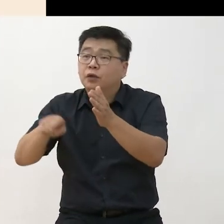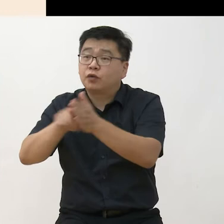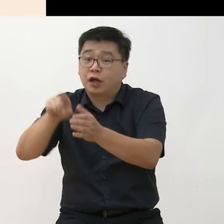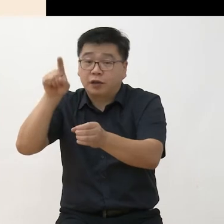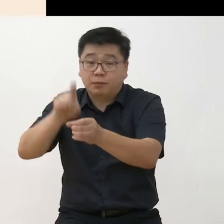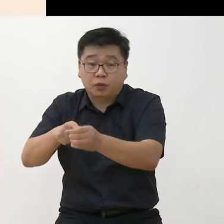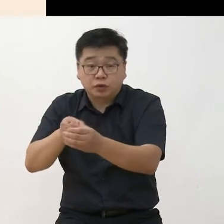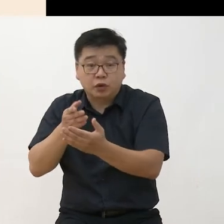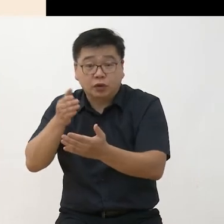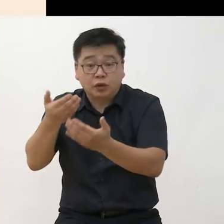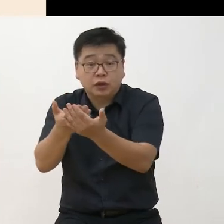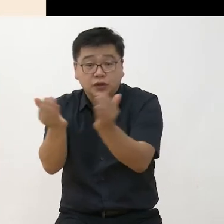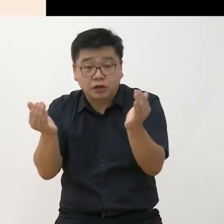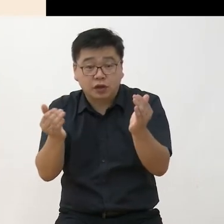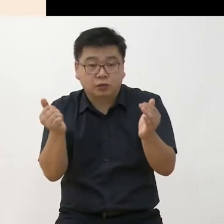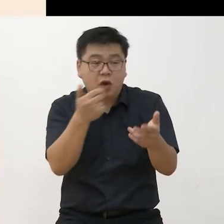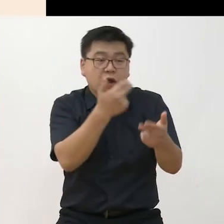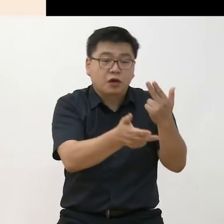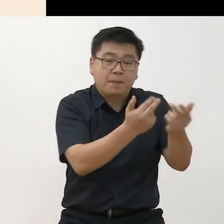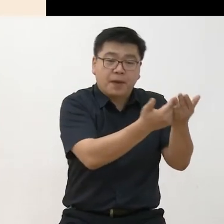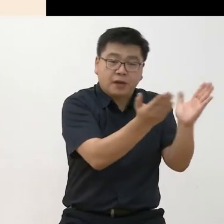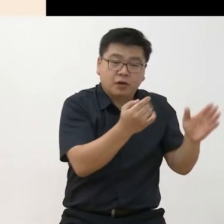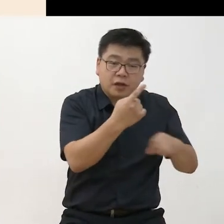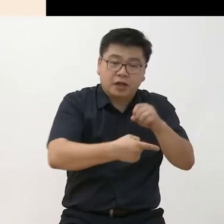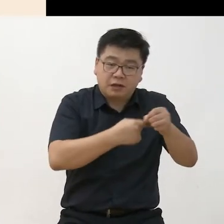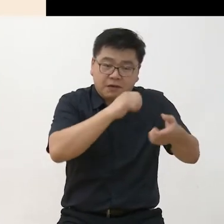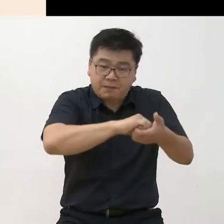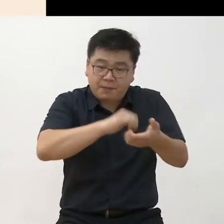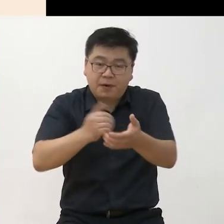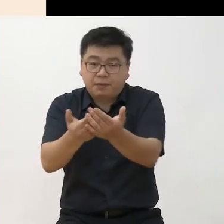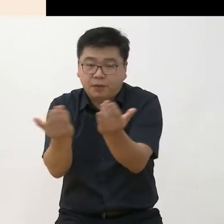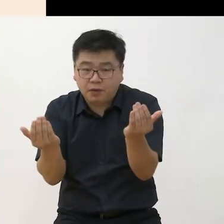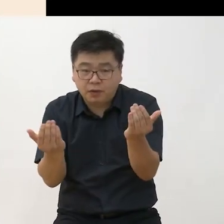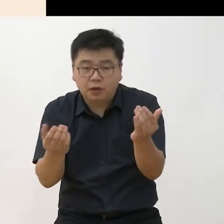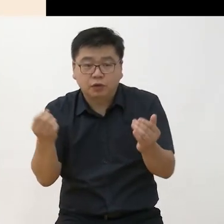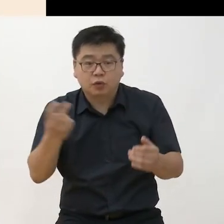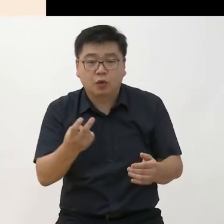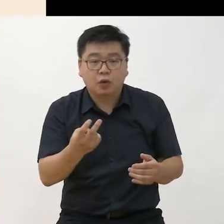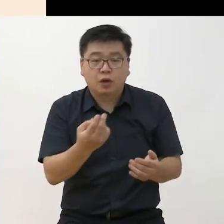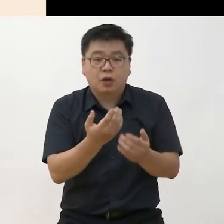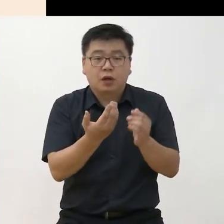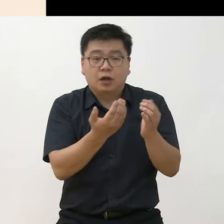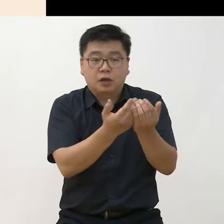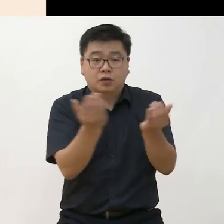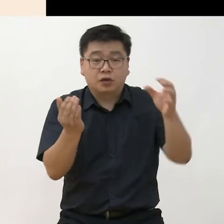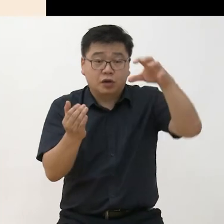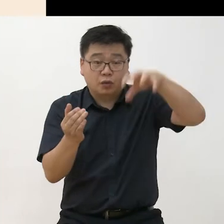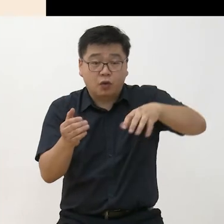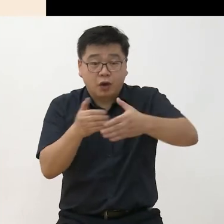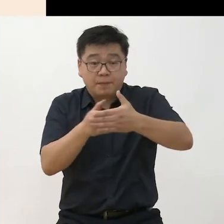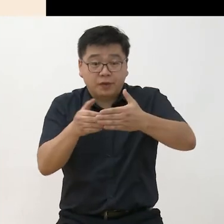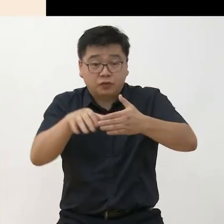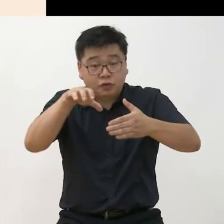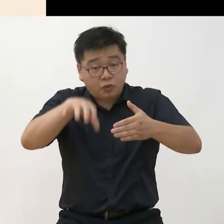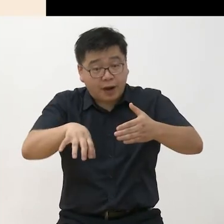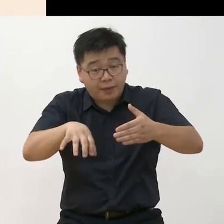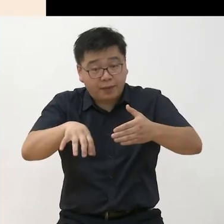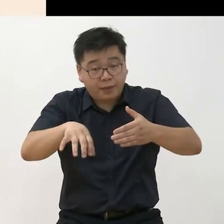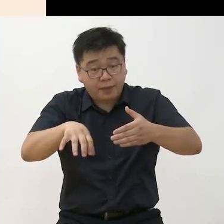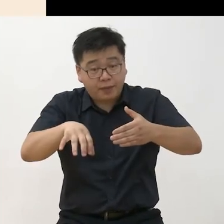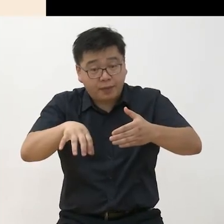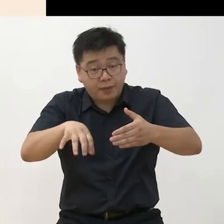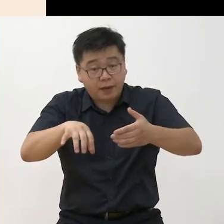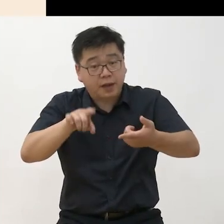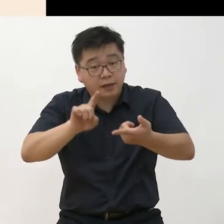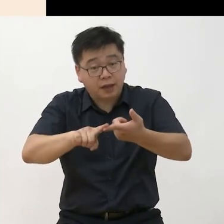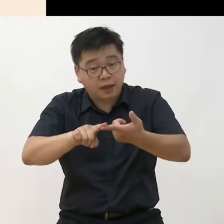이런 회원전, 협회전, 연례전, 그리고 전시 장소가 국공립 박물관, 미술관 예정인 전시의 사전 연구